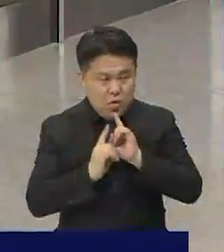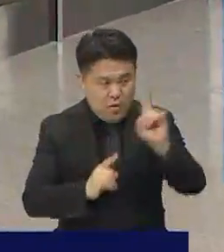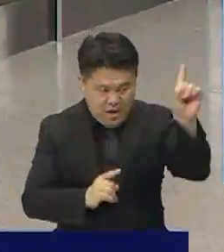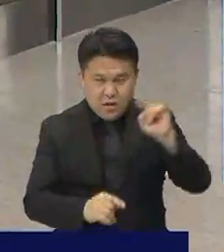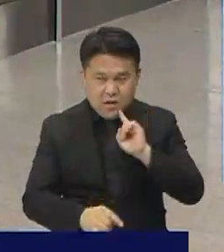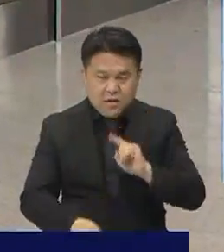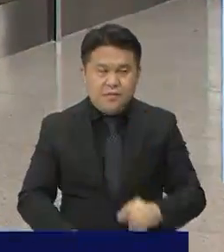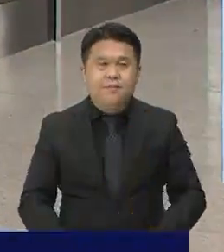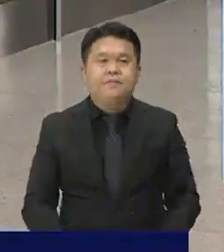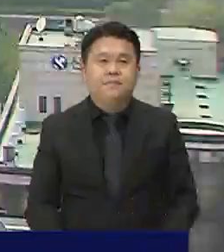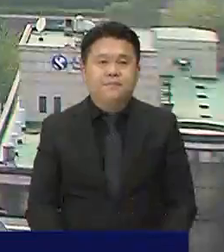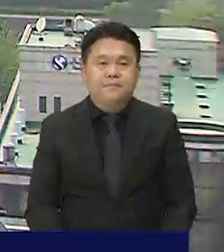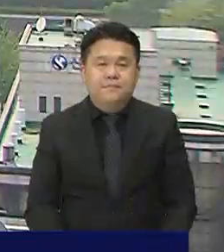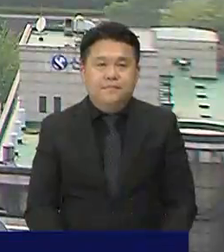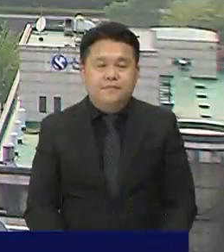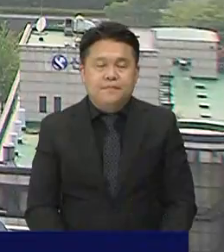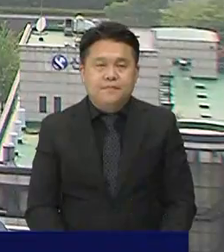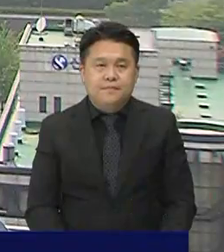고발하겠다고 밝혔습니다.